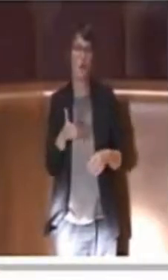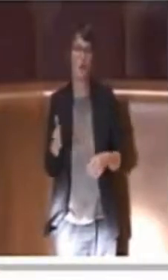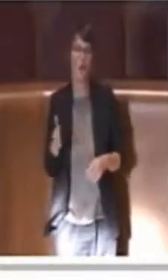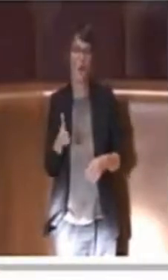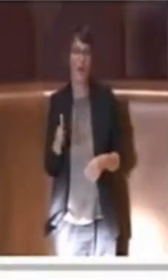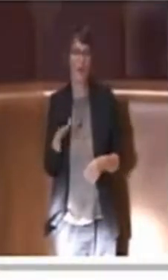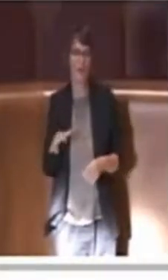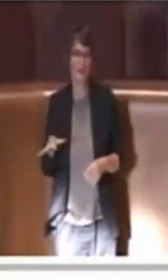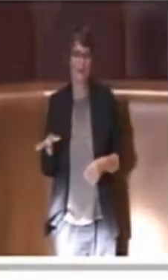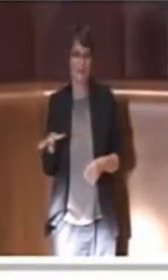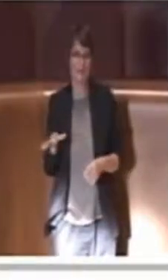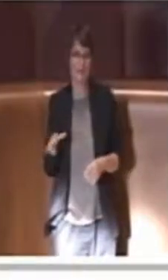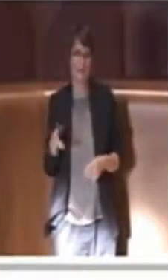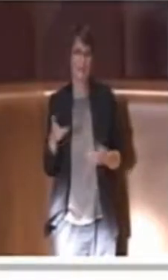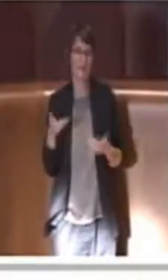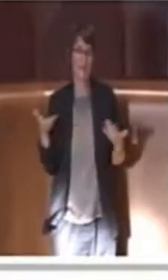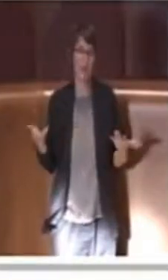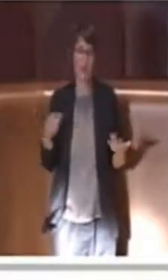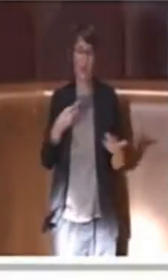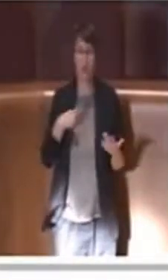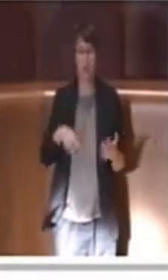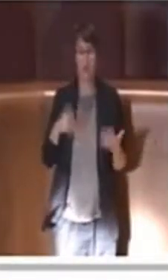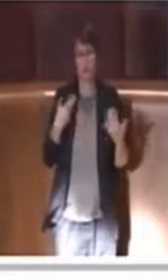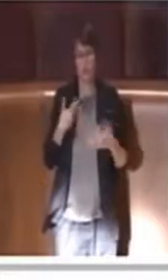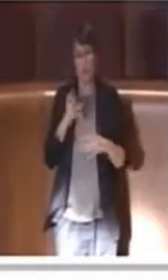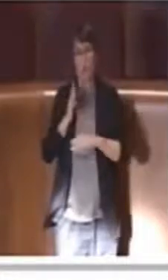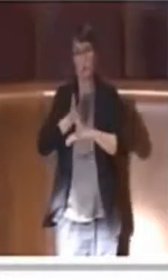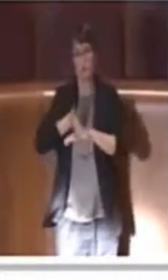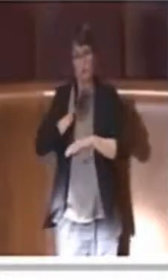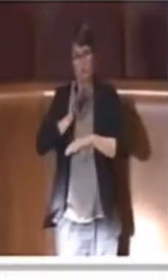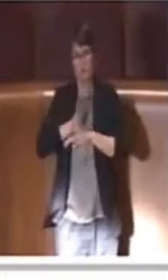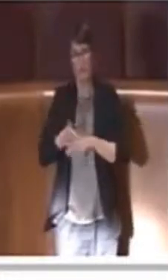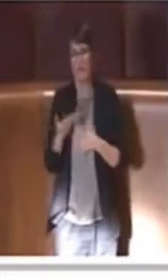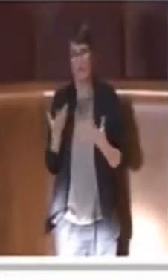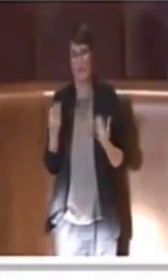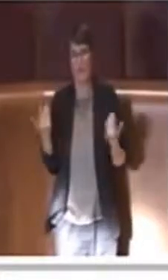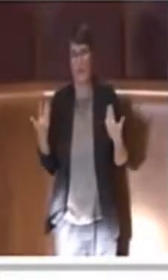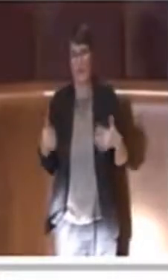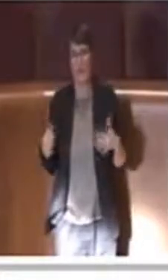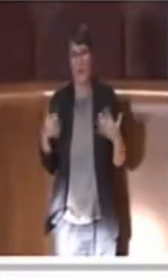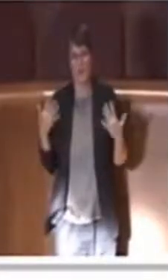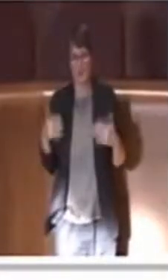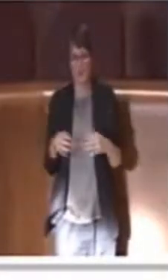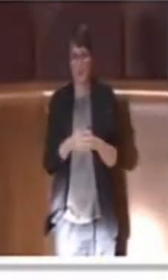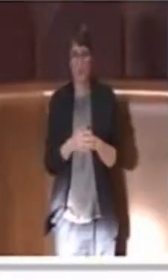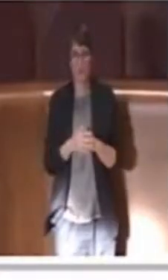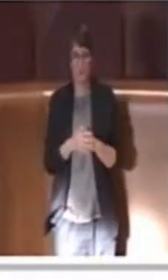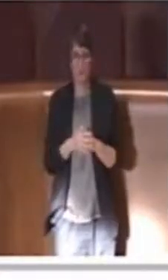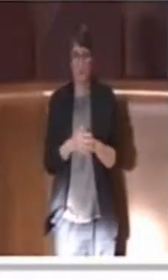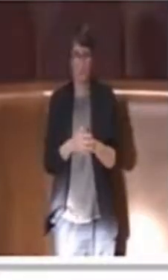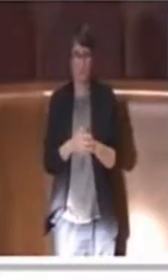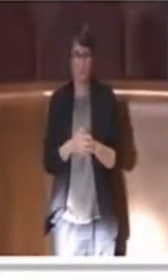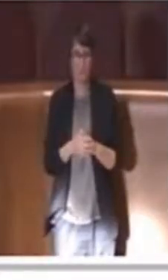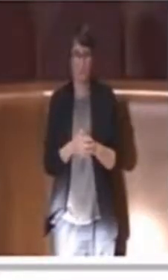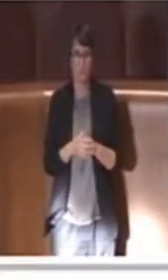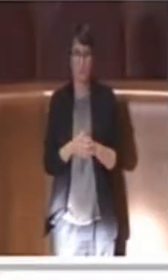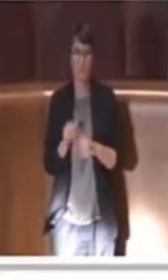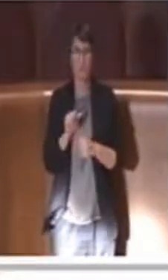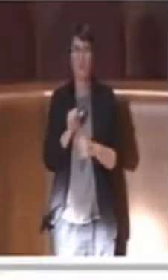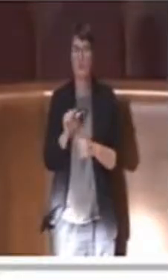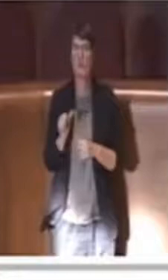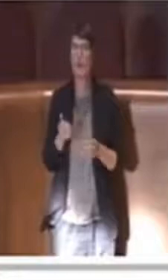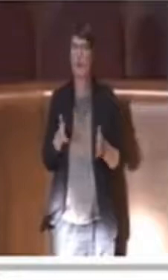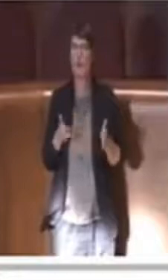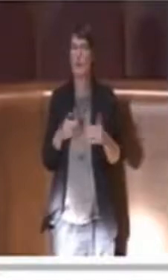messo mano a tantissime di queste situazioni, sia i municipi, io non dico solo il Dipartimento Simo,